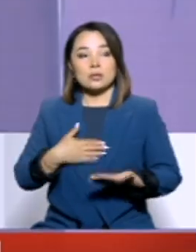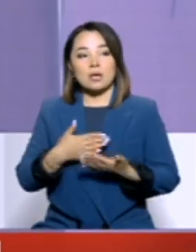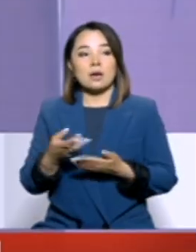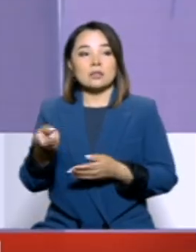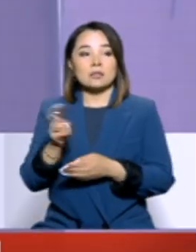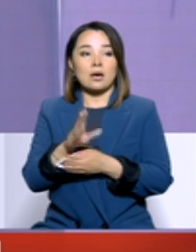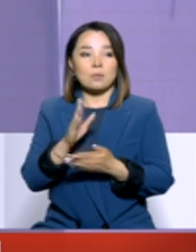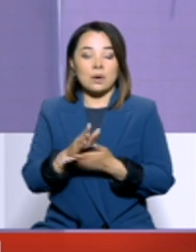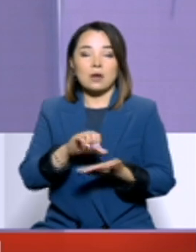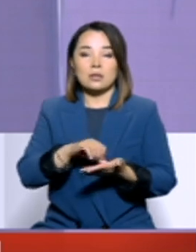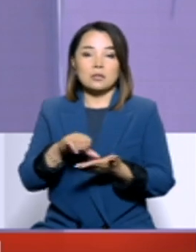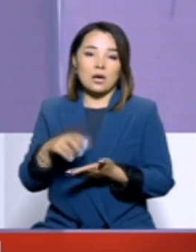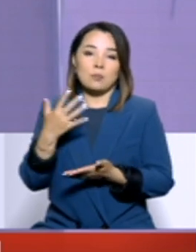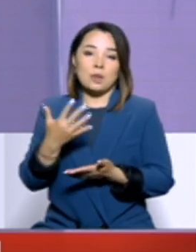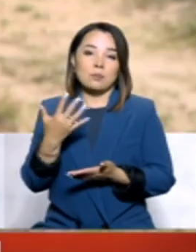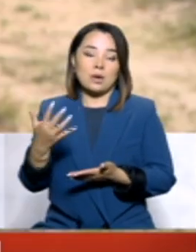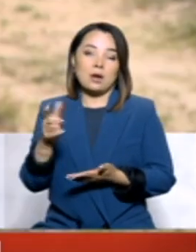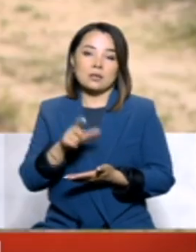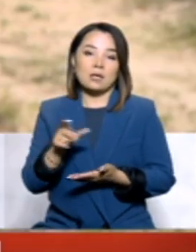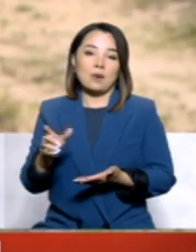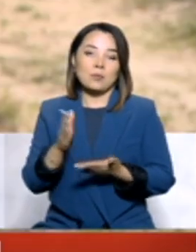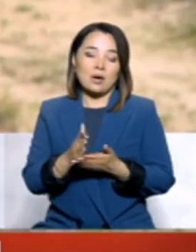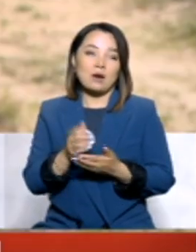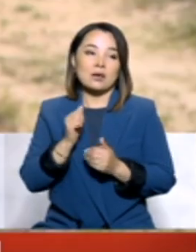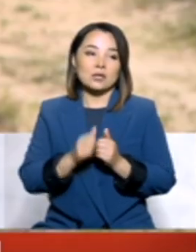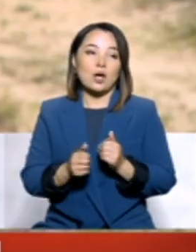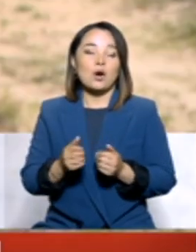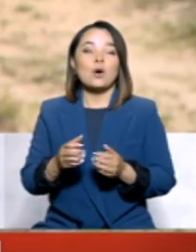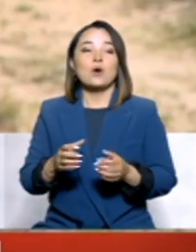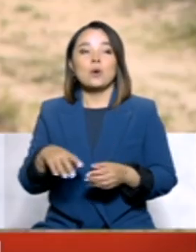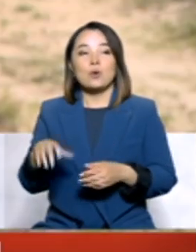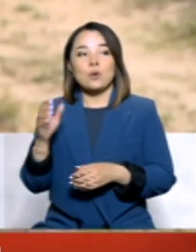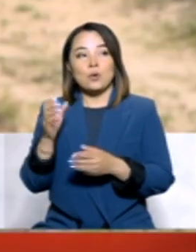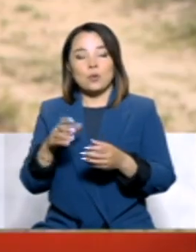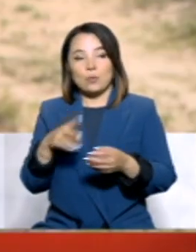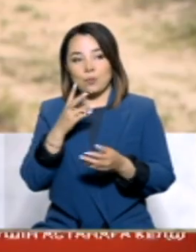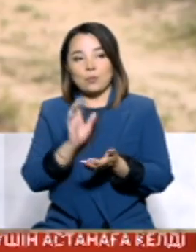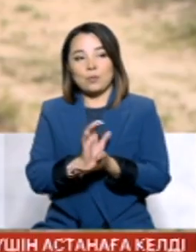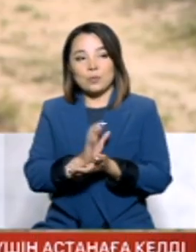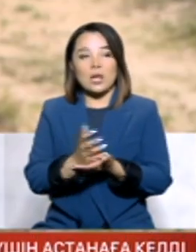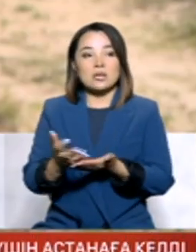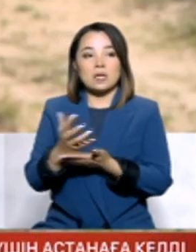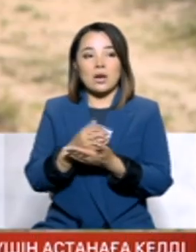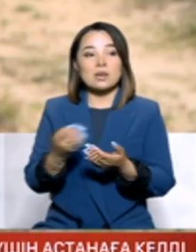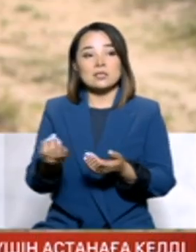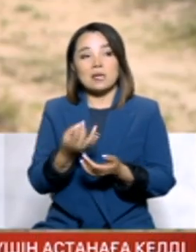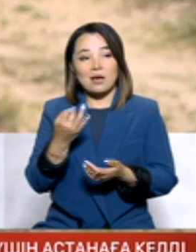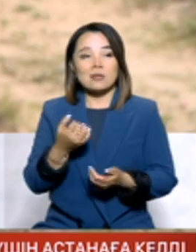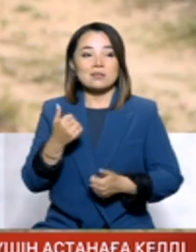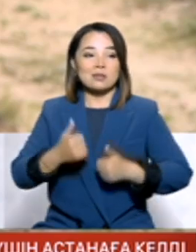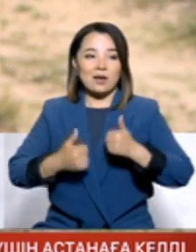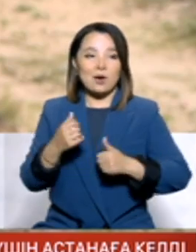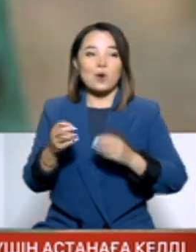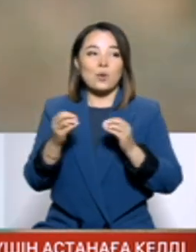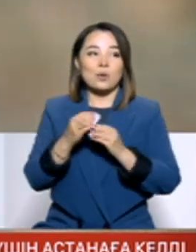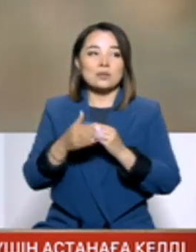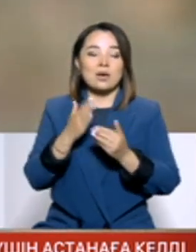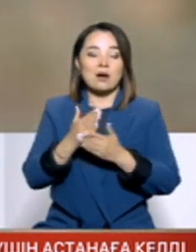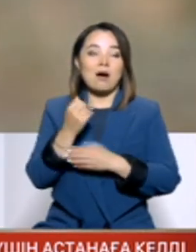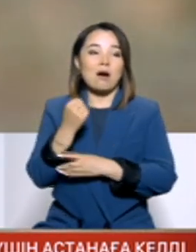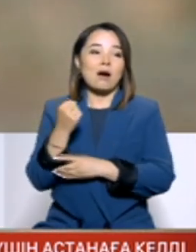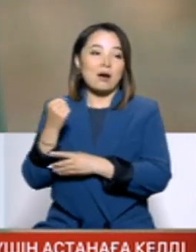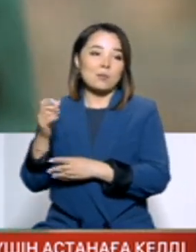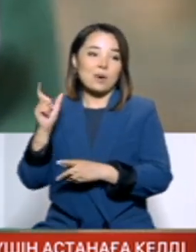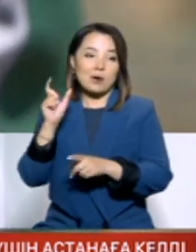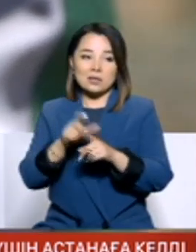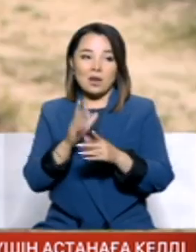білдірген. Әр командада 5 адамнан бар. Мусор жинап жатыр, жалпы өте қызықты болып жатыр. 10 шақты қаптай толып қалды. Жүгірген